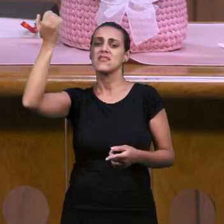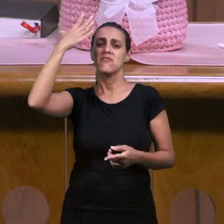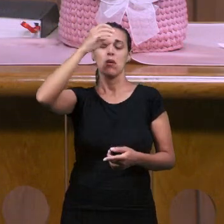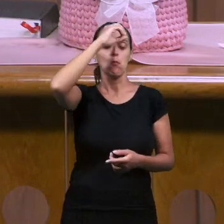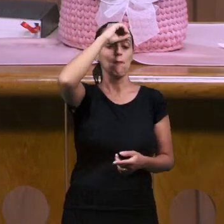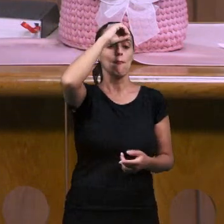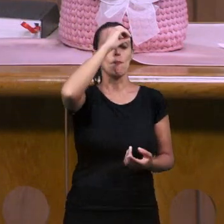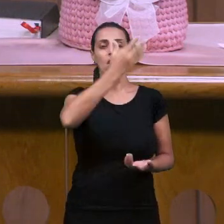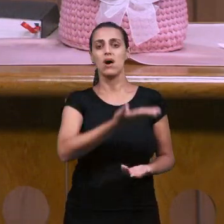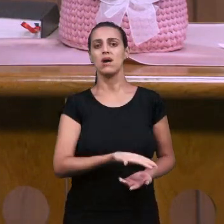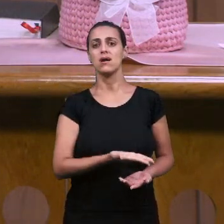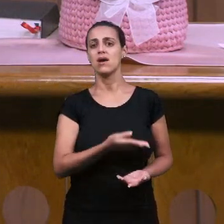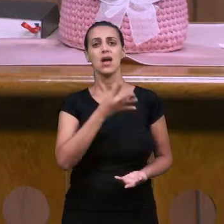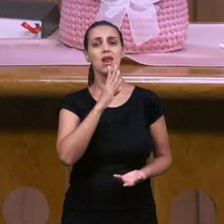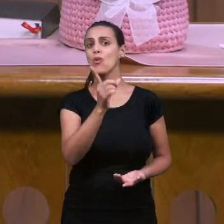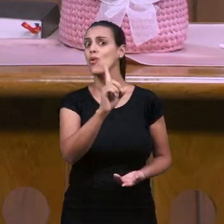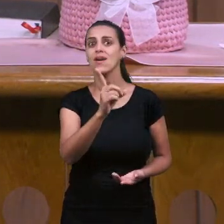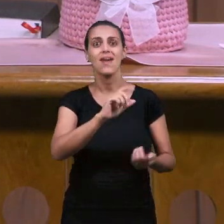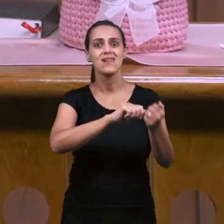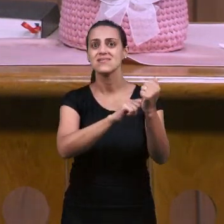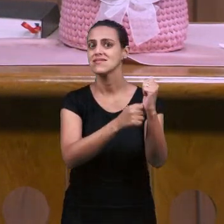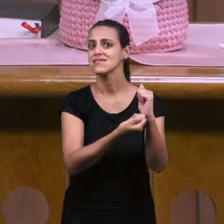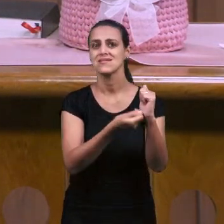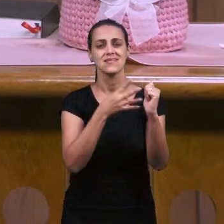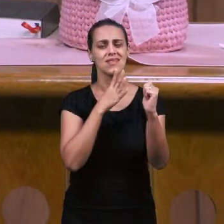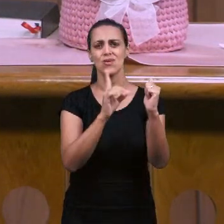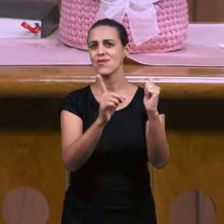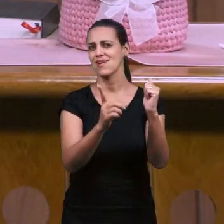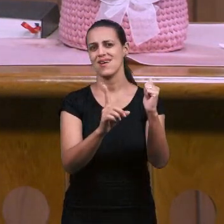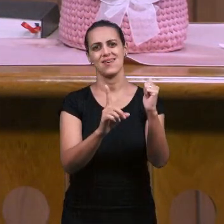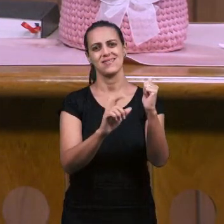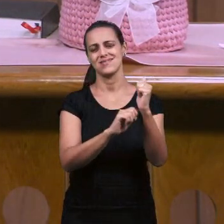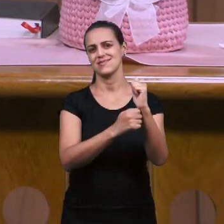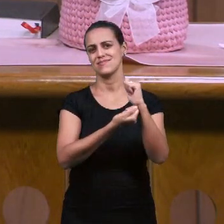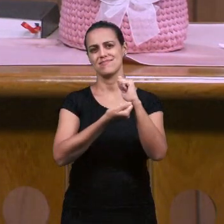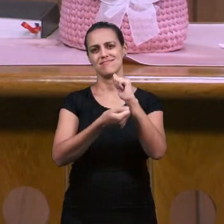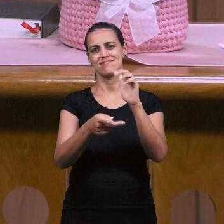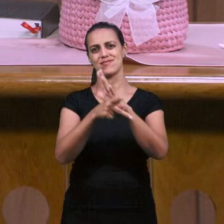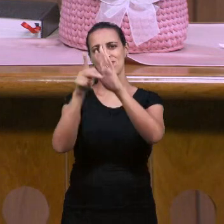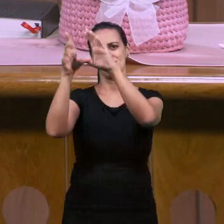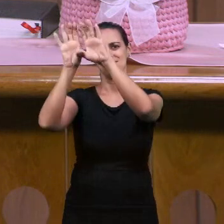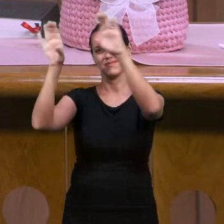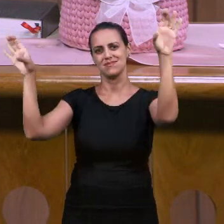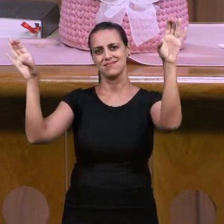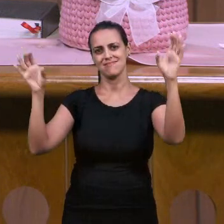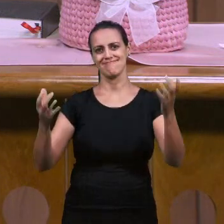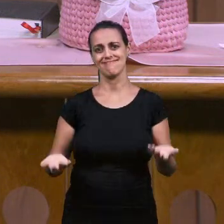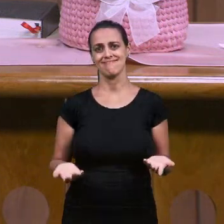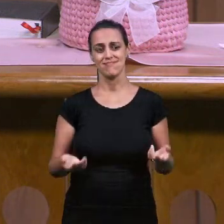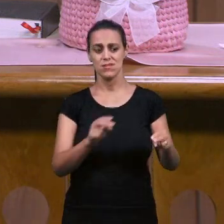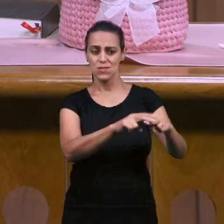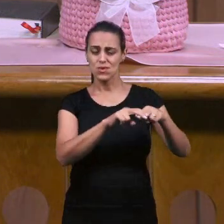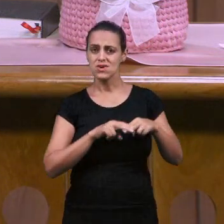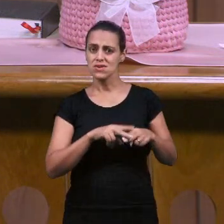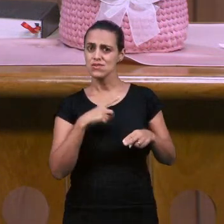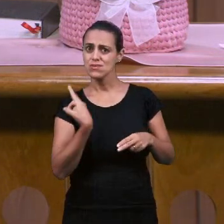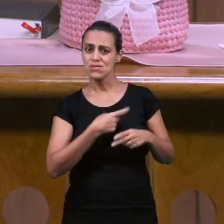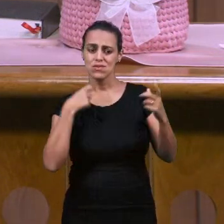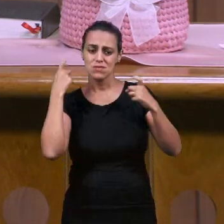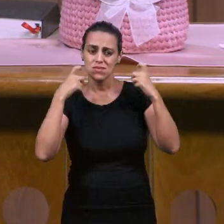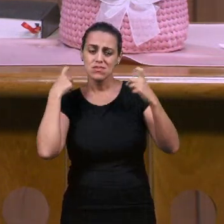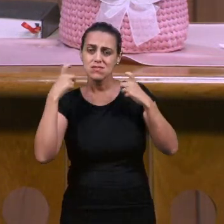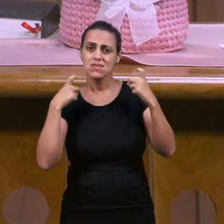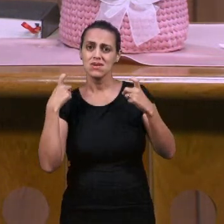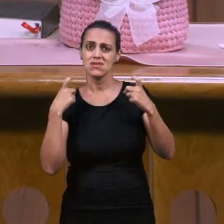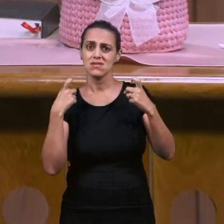se révèle. C'est un Dieu de mystère. Il ne connaît pas les mystères de l'éternité. C'est cela qui nous sommes préoccupés. Nous